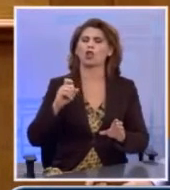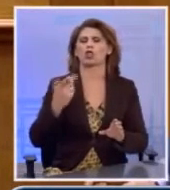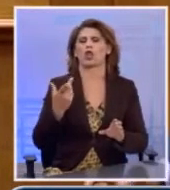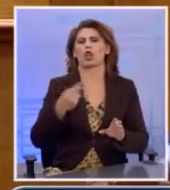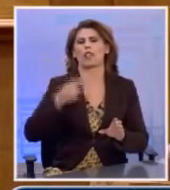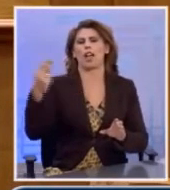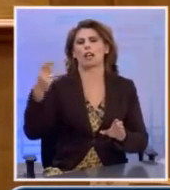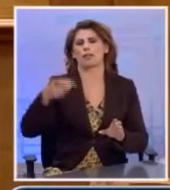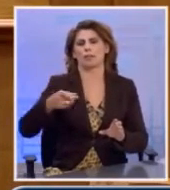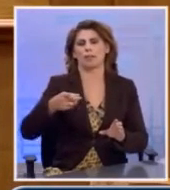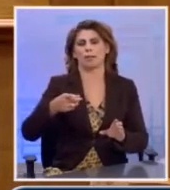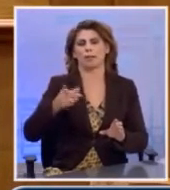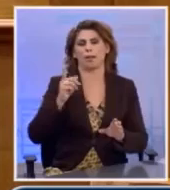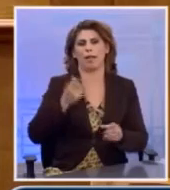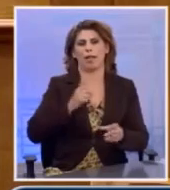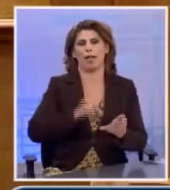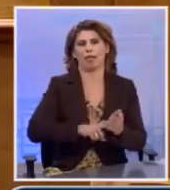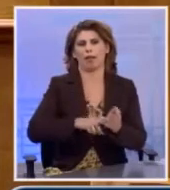Βεβαίως μπορεί αξιότιμη κύριε